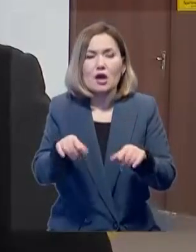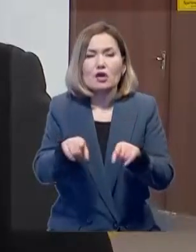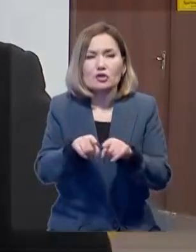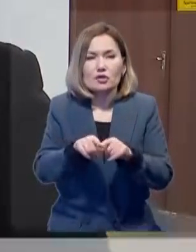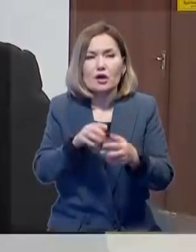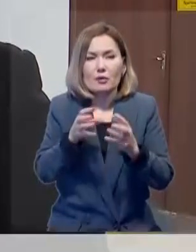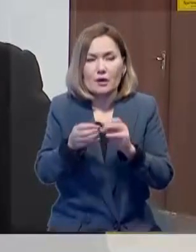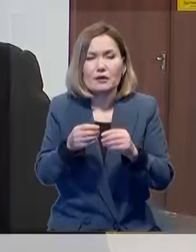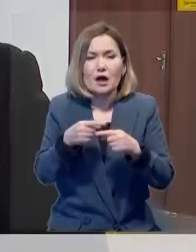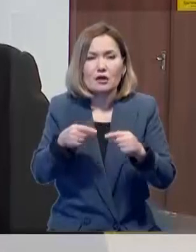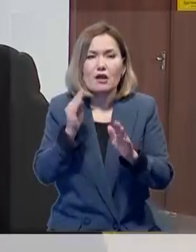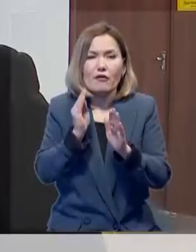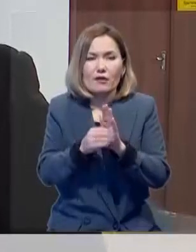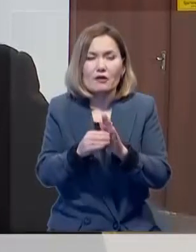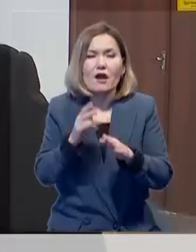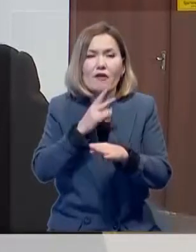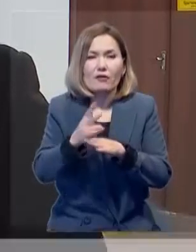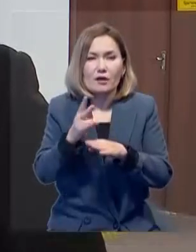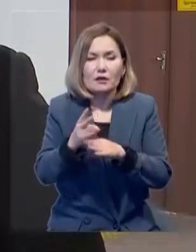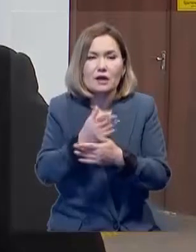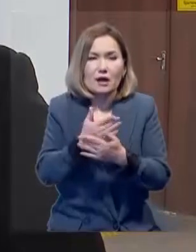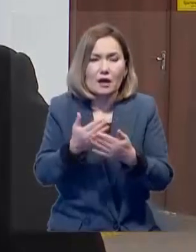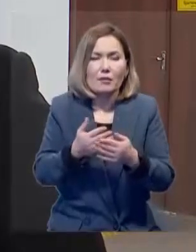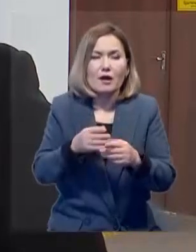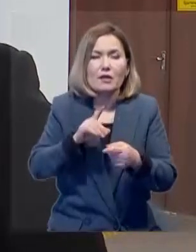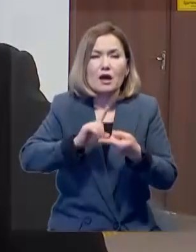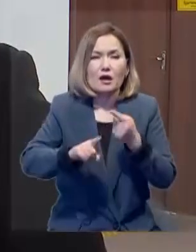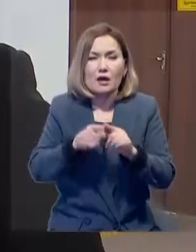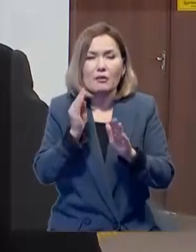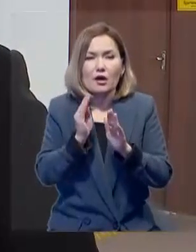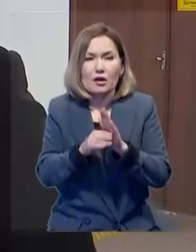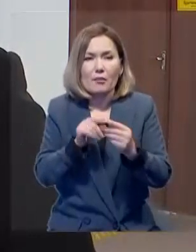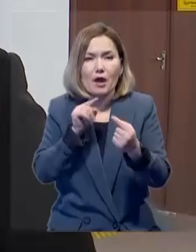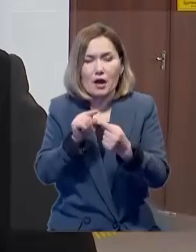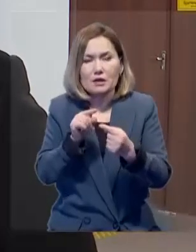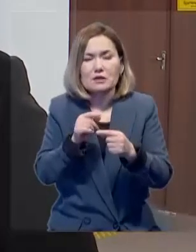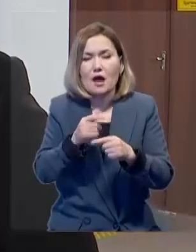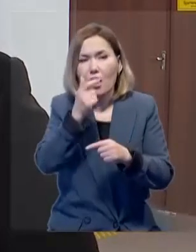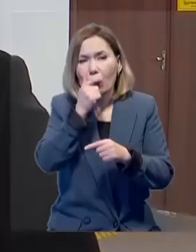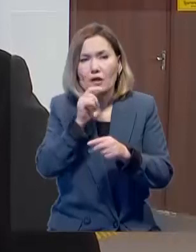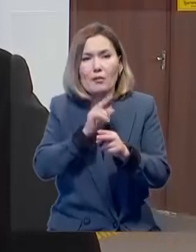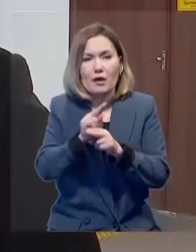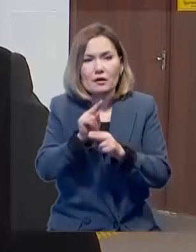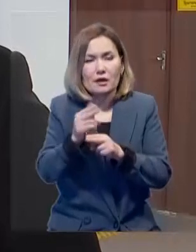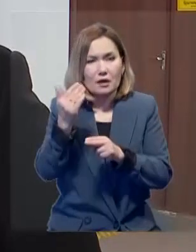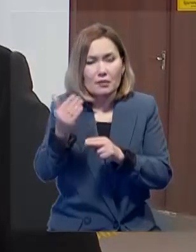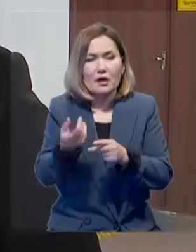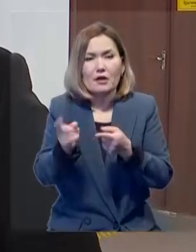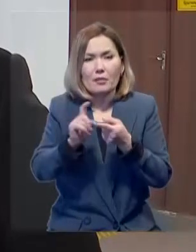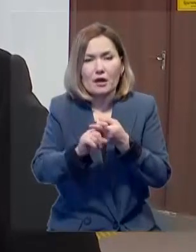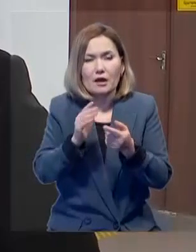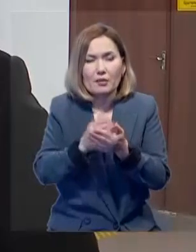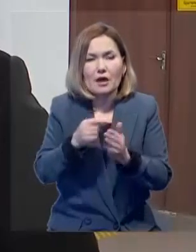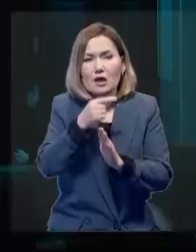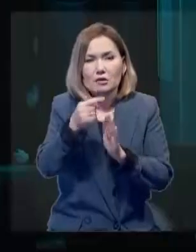бұл жерде ең басты енді мына сыбайлас жемқорлыққа қарсы мәдениет қалыптастыруға арналған сонымен байланысты